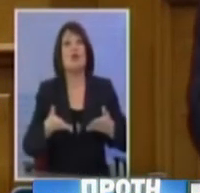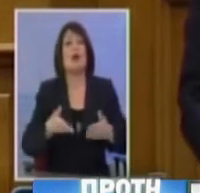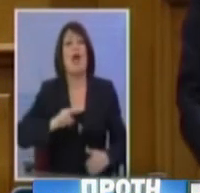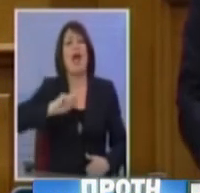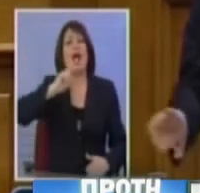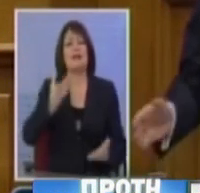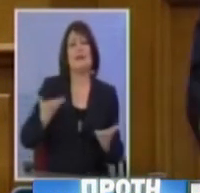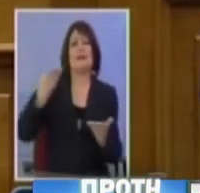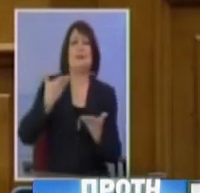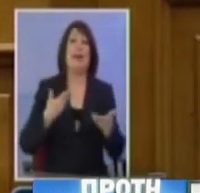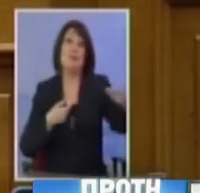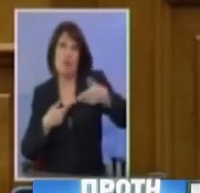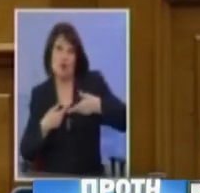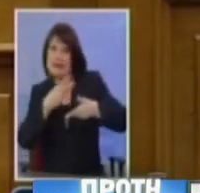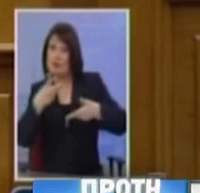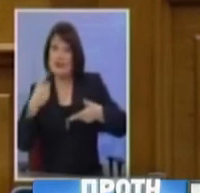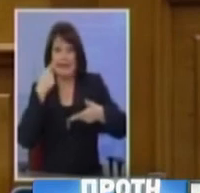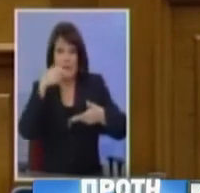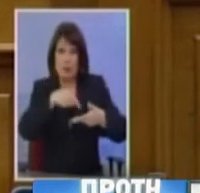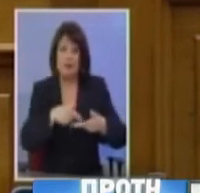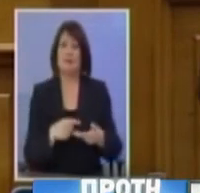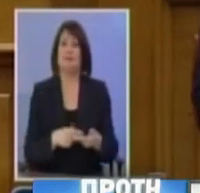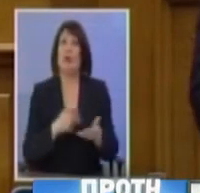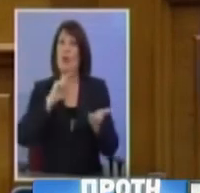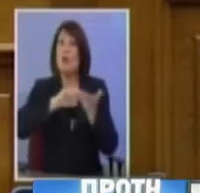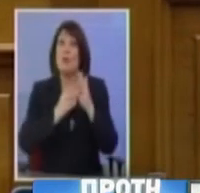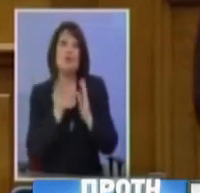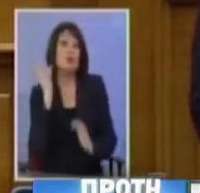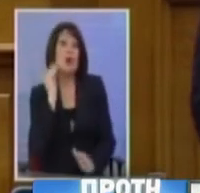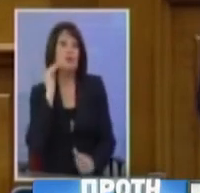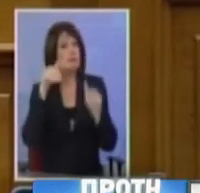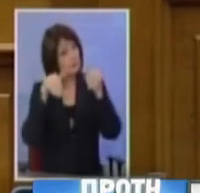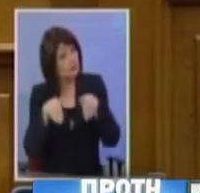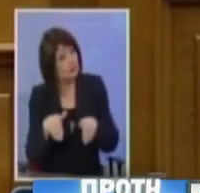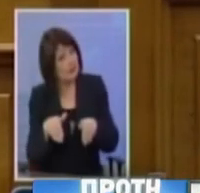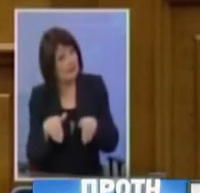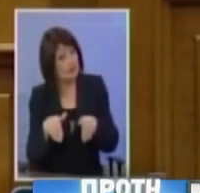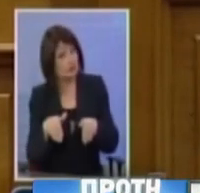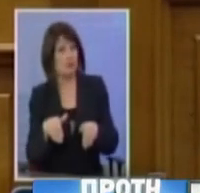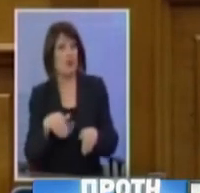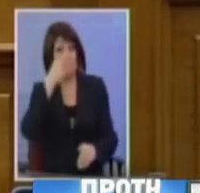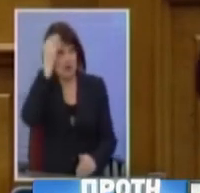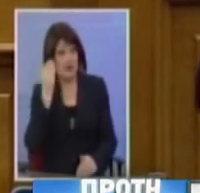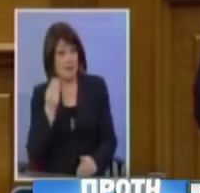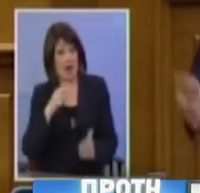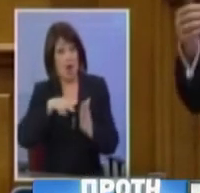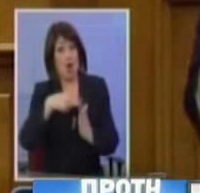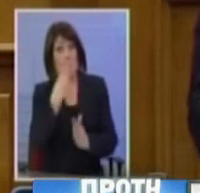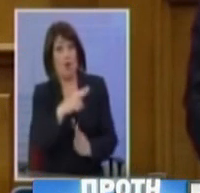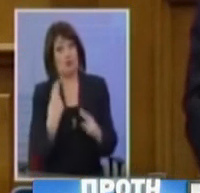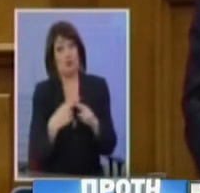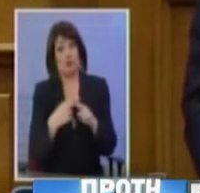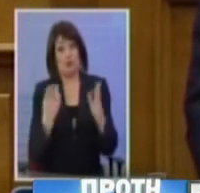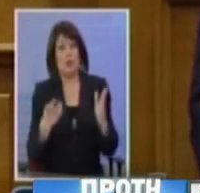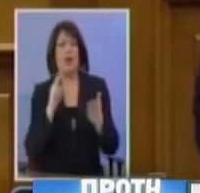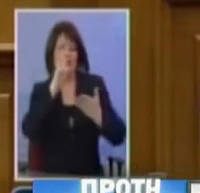αντιπρόταση την οποία διατυπώνει ο ΣΥΡΙΖΑ. Άκουσα με μεγάλη προσοχή και με σεβασμό εκ του θεσμικού του ρόλου τον πρόεδρο κύριο Τσίπρα. Άκουσα και διάβασα